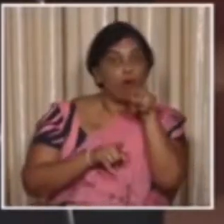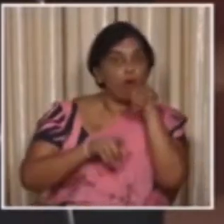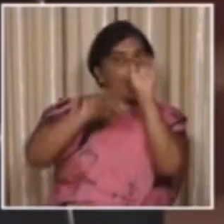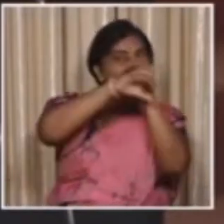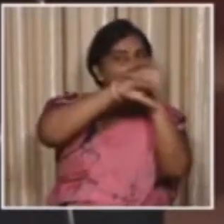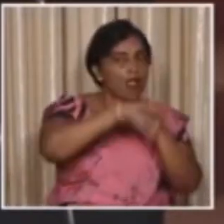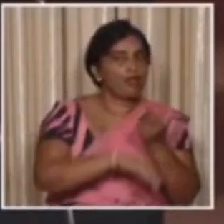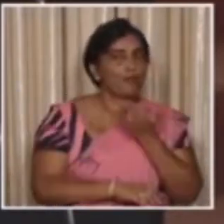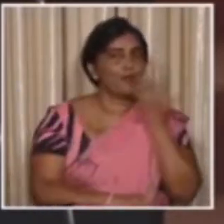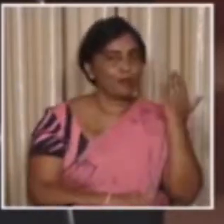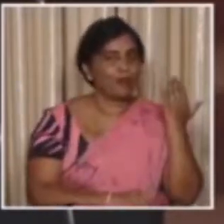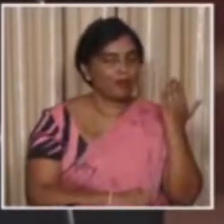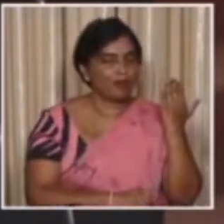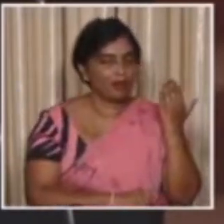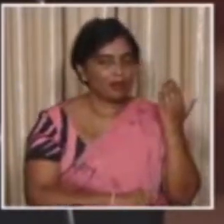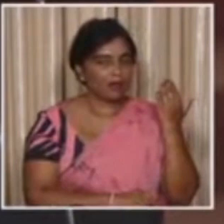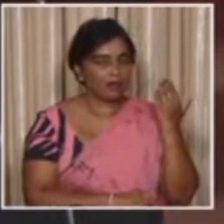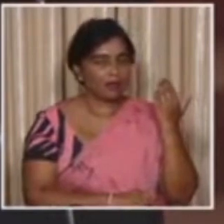කරන්න පුළුවන් කියලා.